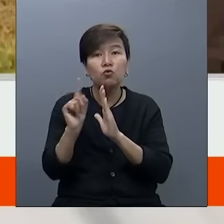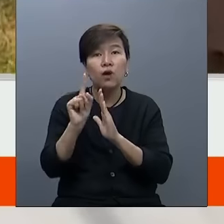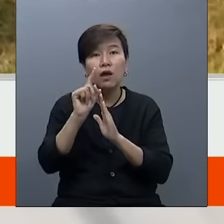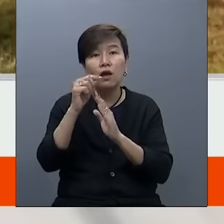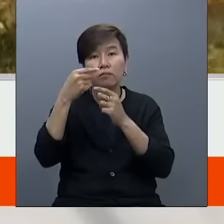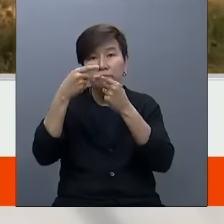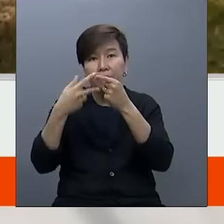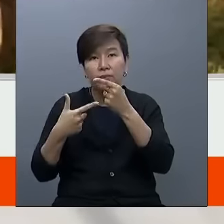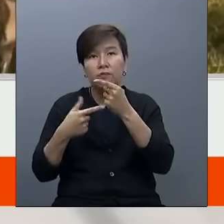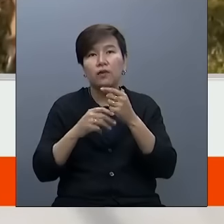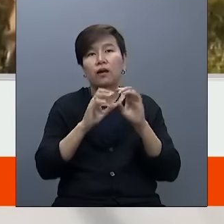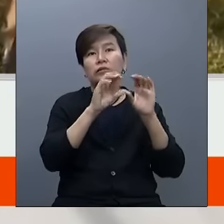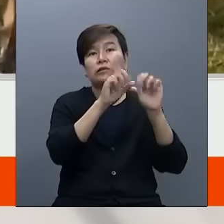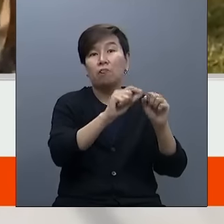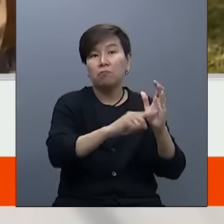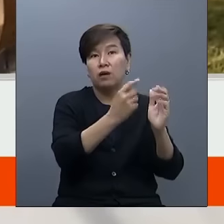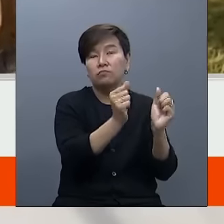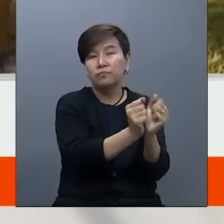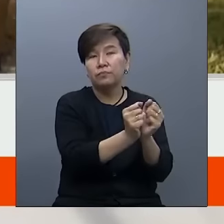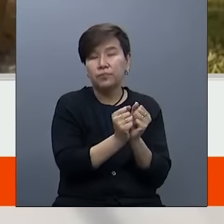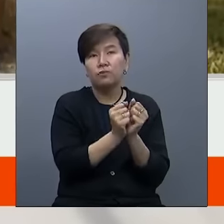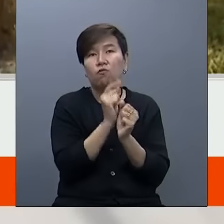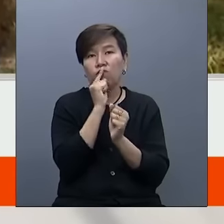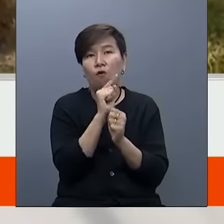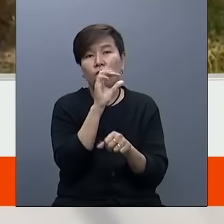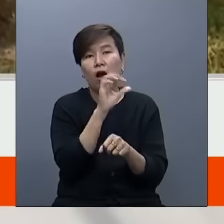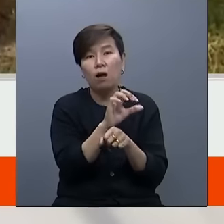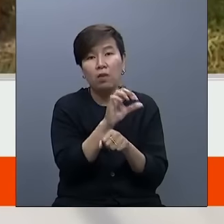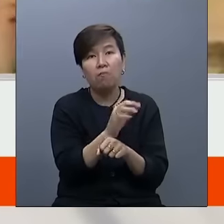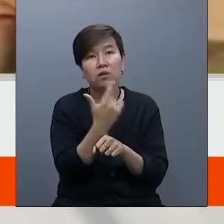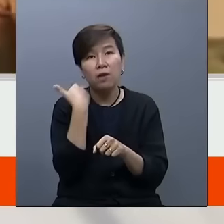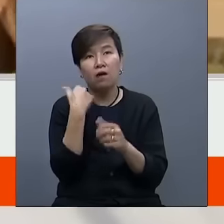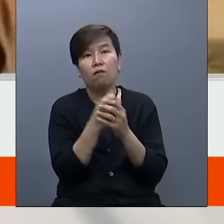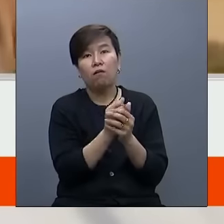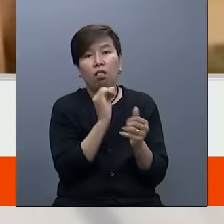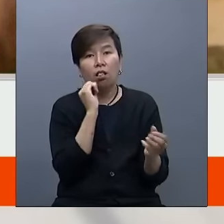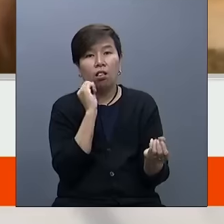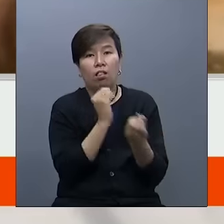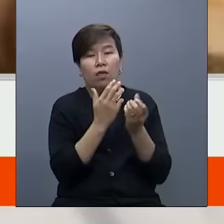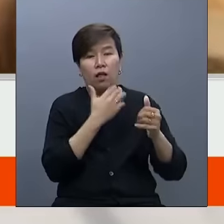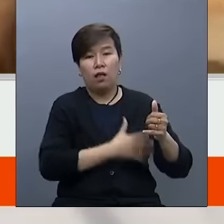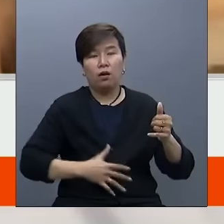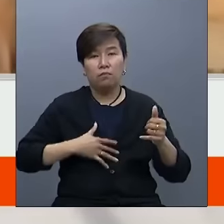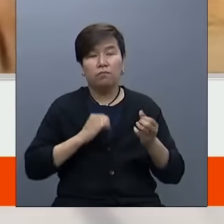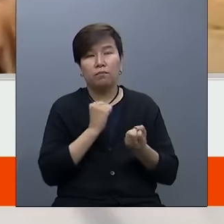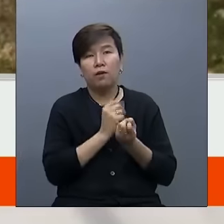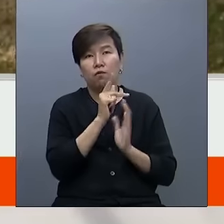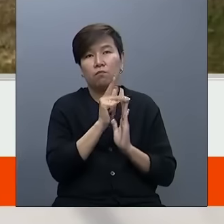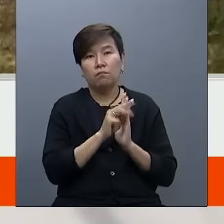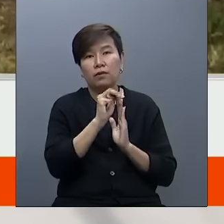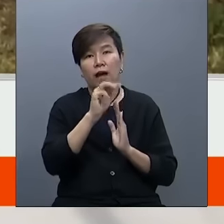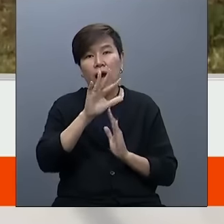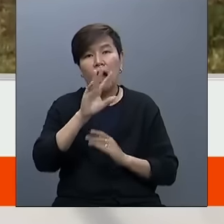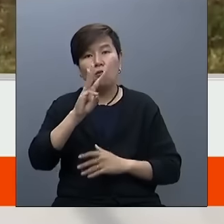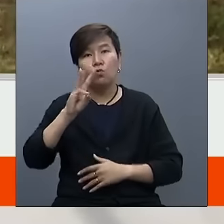แต่จับกลุ่มลุงเปียกมามีการซ้อมมีการบังคับมีการทรมานไหมถ้ามีก็จะเข้ามาตรา5หรือมาตรา6หรือมาตรา7เนี่ย